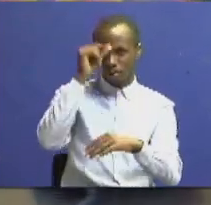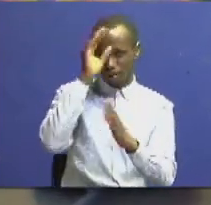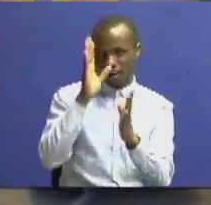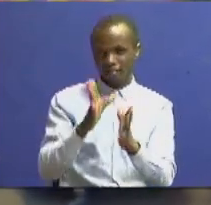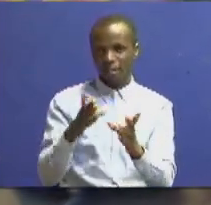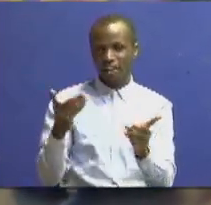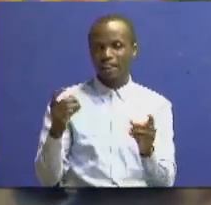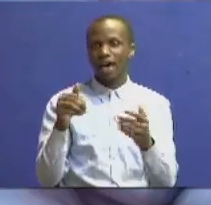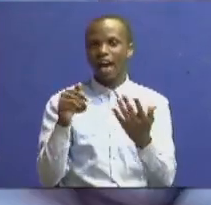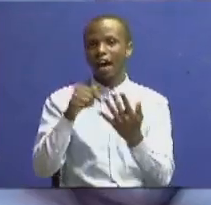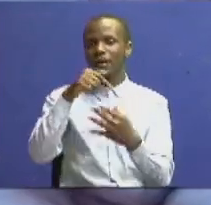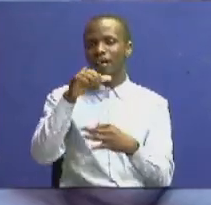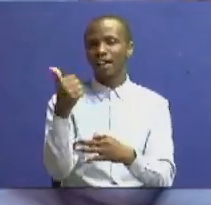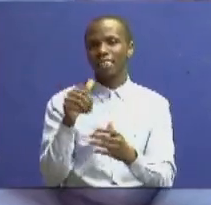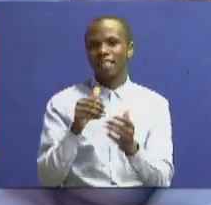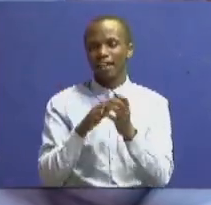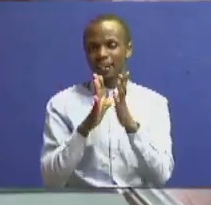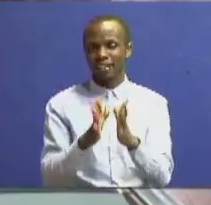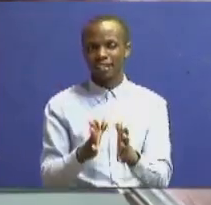other leaders.